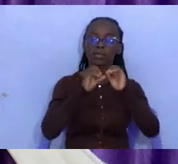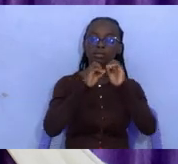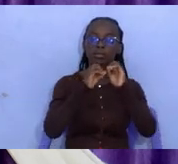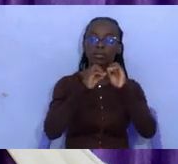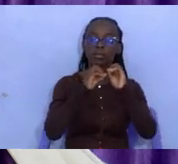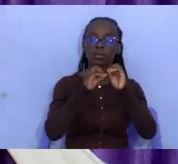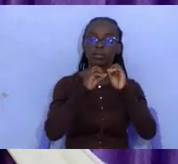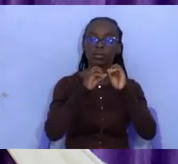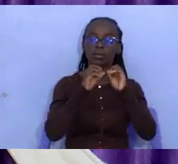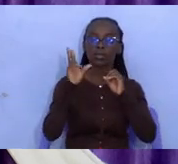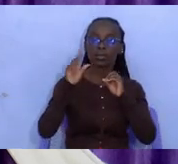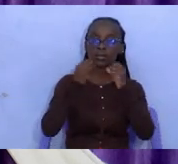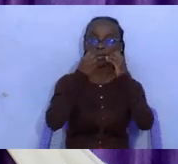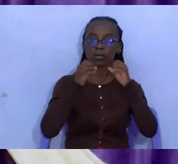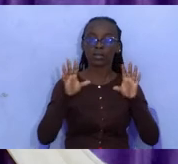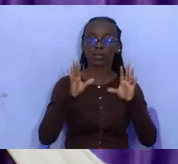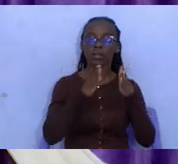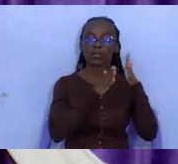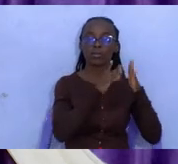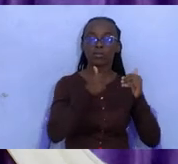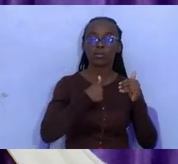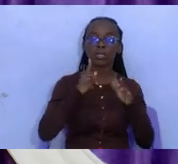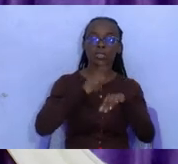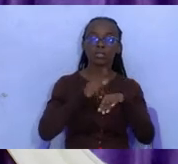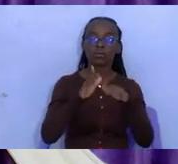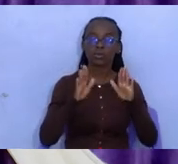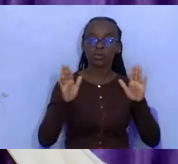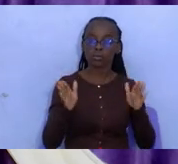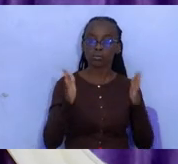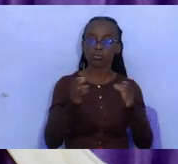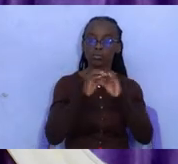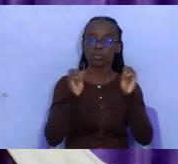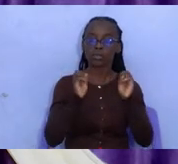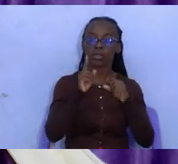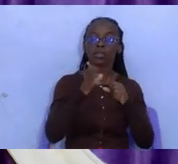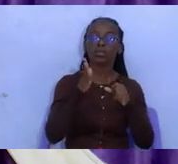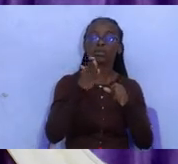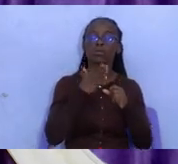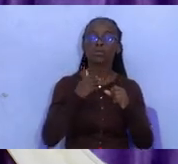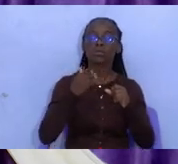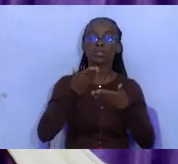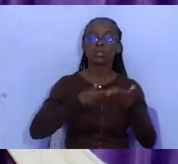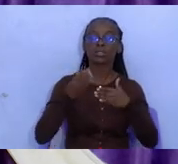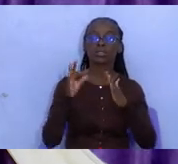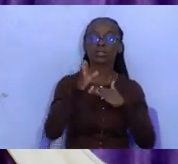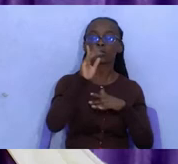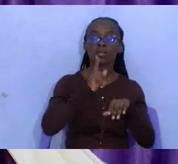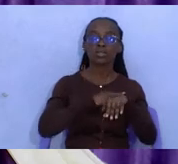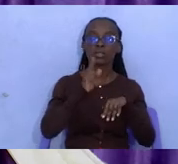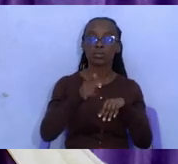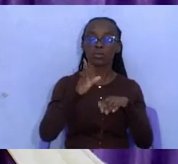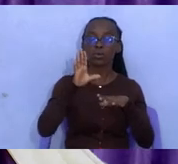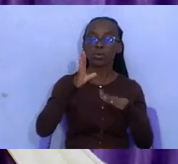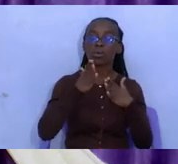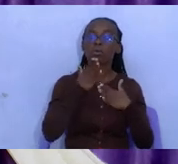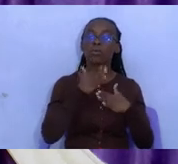So unahitaji mtu wakati ambapo uko discouraged, you need a servant of God. Wakati ambapo unataka kufanya vita